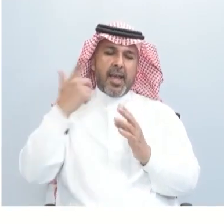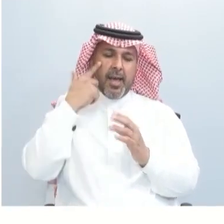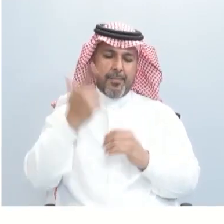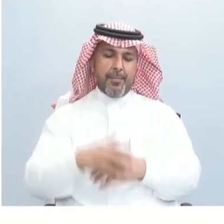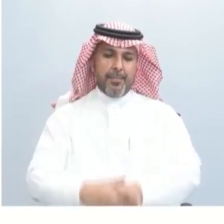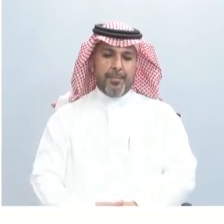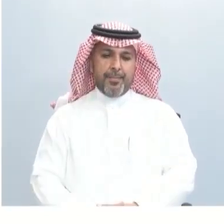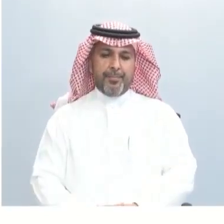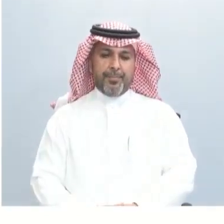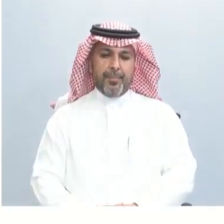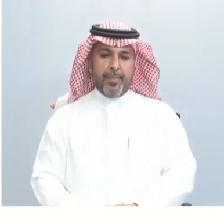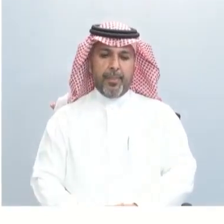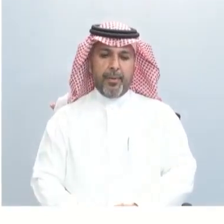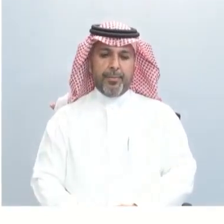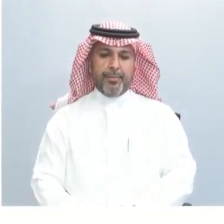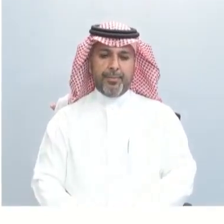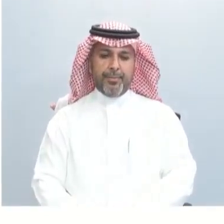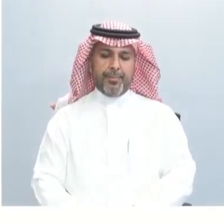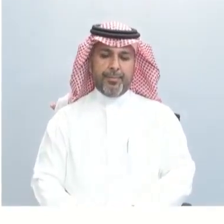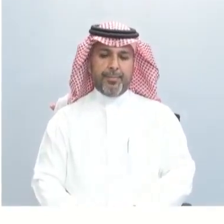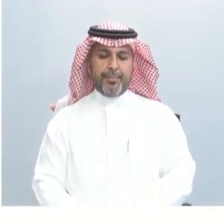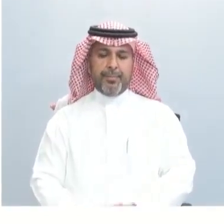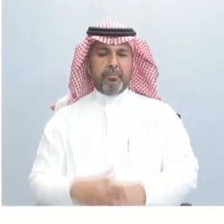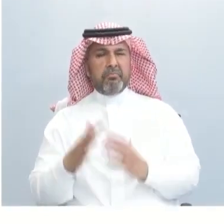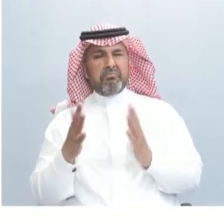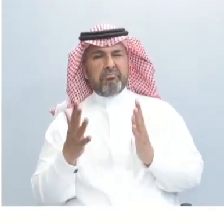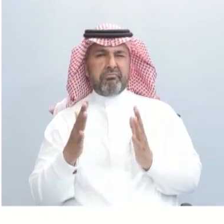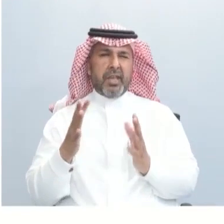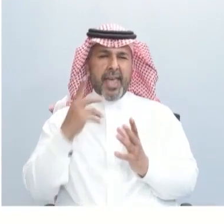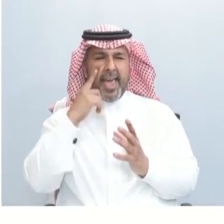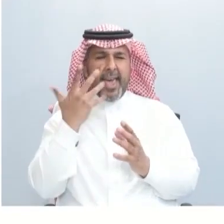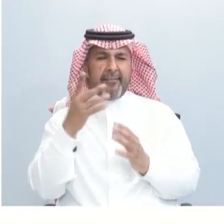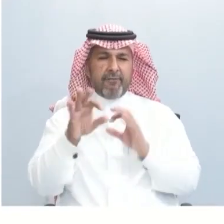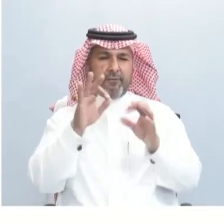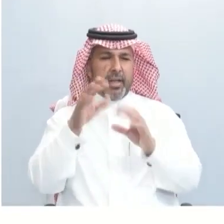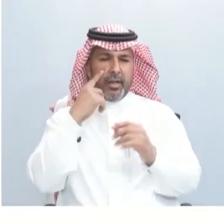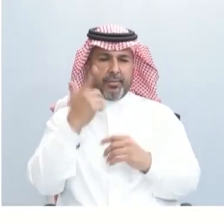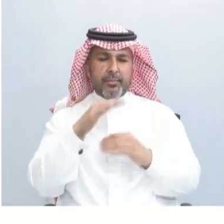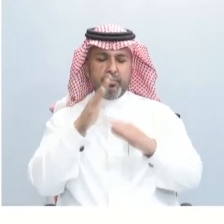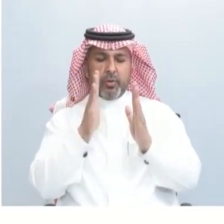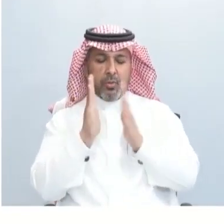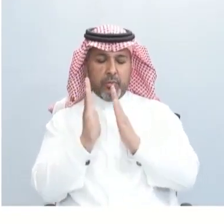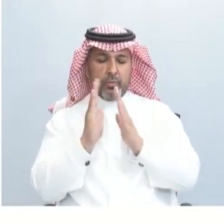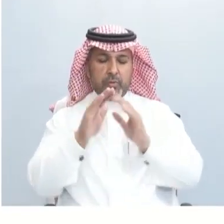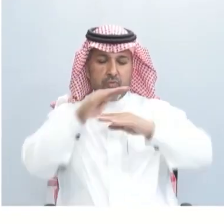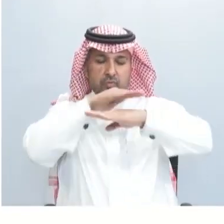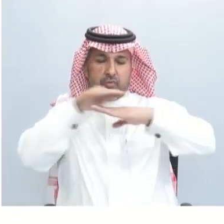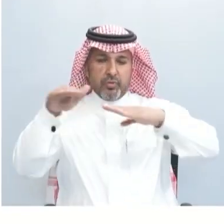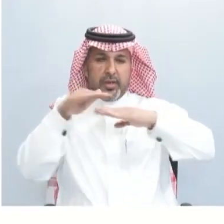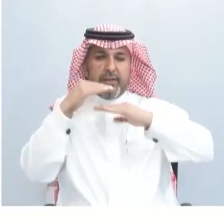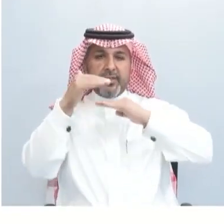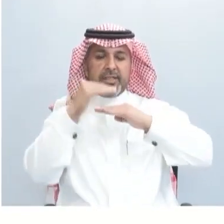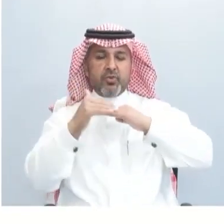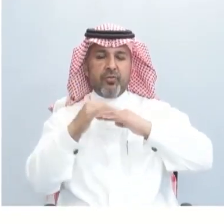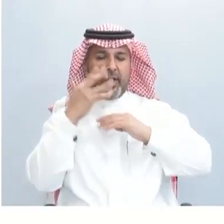من العناصر كيف ممكن نبغى تخمين كيف نستعمل الاعداد في احد صفوف مثلث باسكال لايجاد